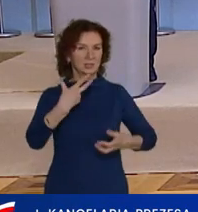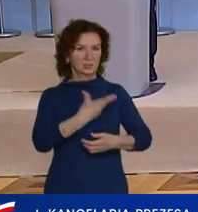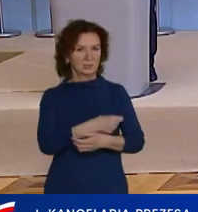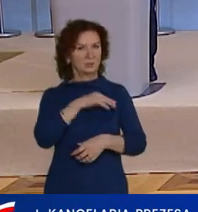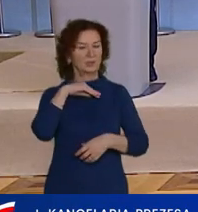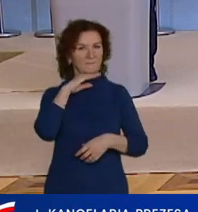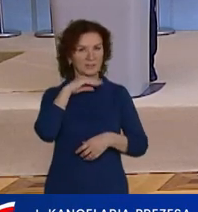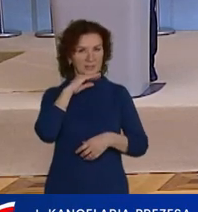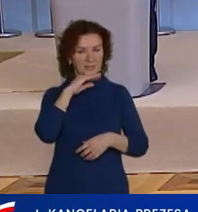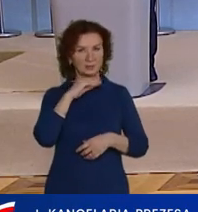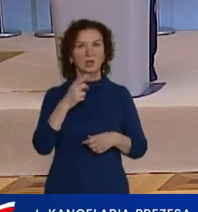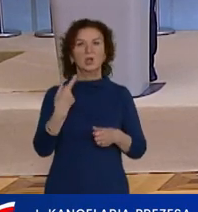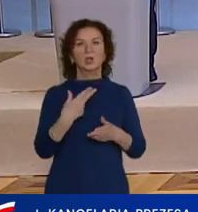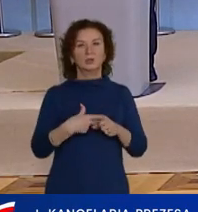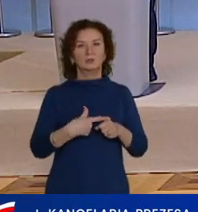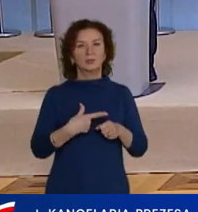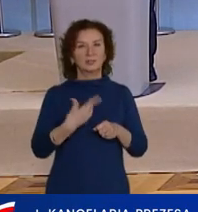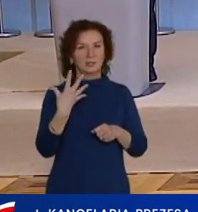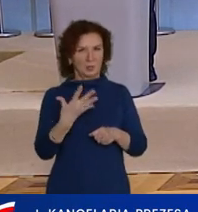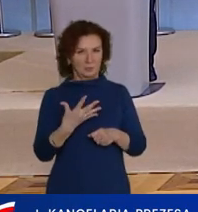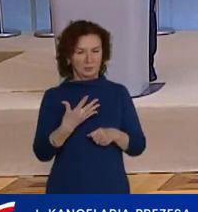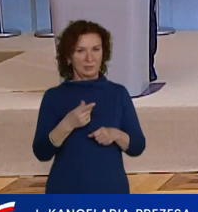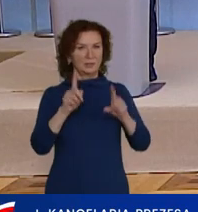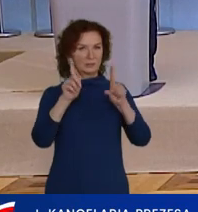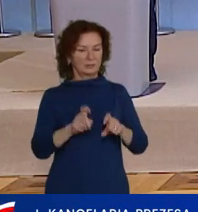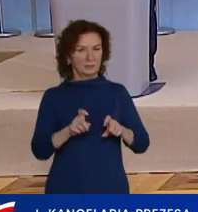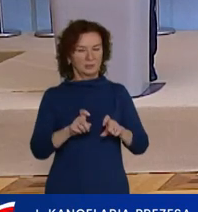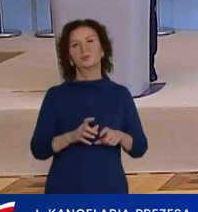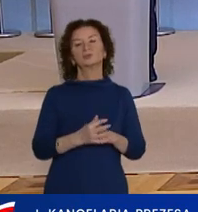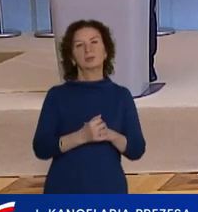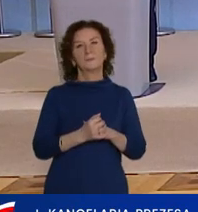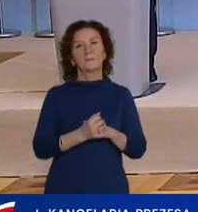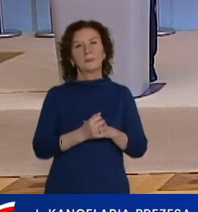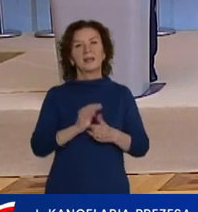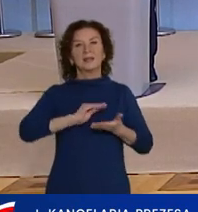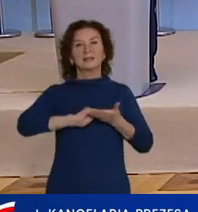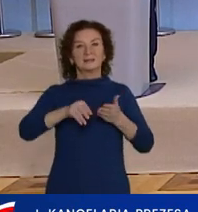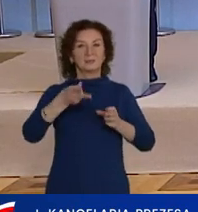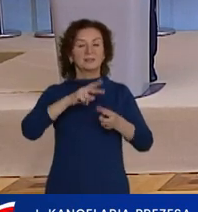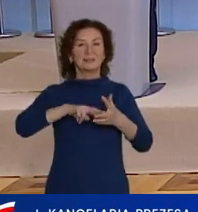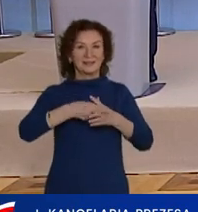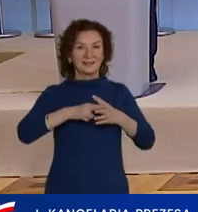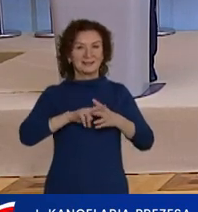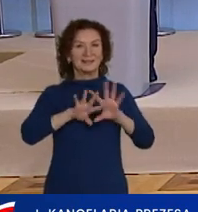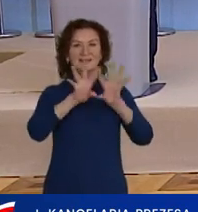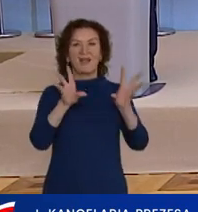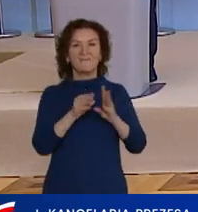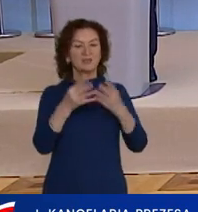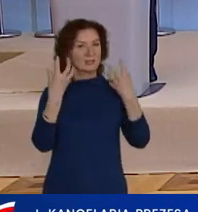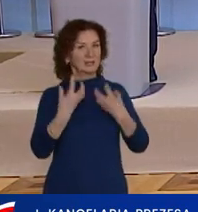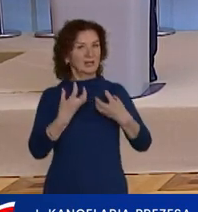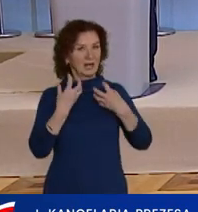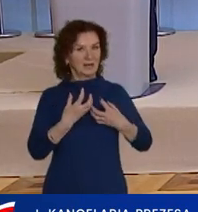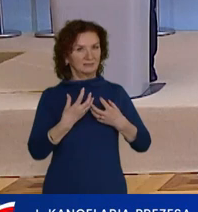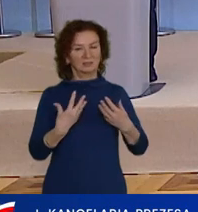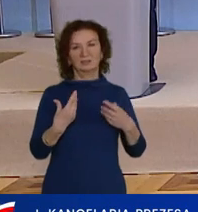właśnie 25 ruszyłyby, jak się uda, zapisy dla wszystkich chętnych wiekowo, przy czym, jak rozumiem, z wyprzedzeniem prawo rejestracji mają dostać